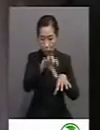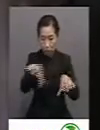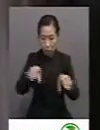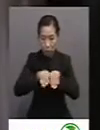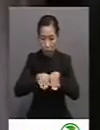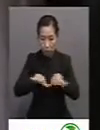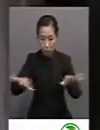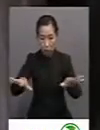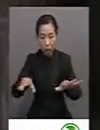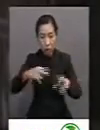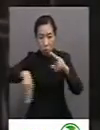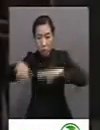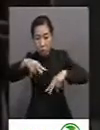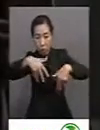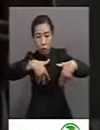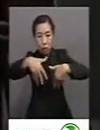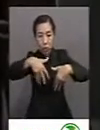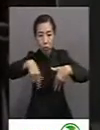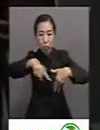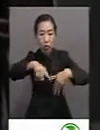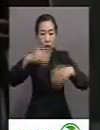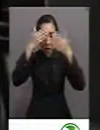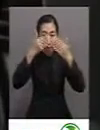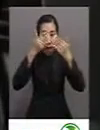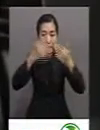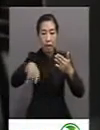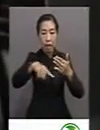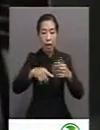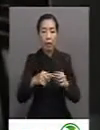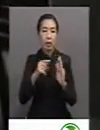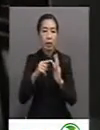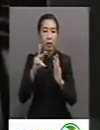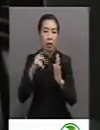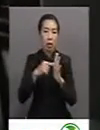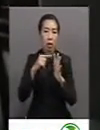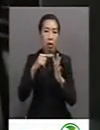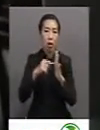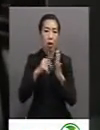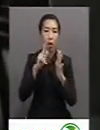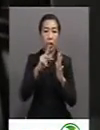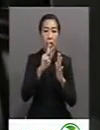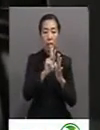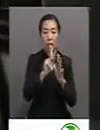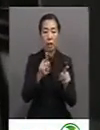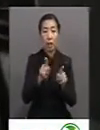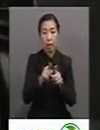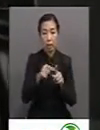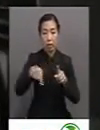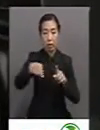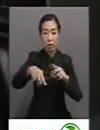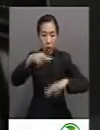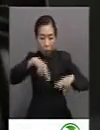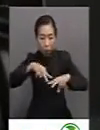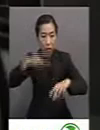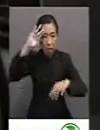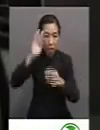วจค้นในครั้งนี้คือชุมชนรอบมาตูดอิสลามหรือว่าชุมชนเกาะแขกแขวงหนองบอนเขตประเวศค่ะทหารตำรวจคอมม